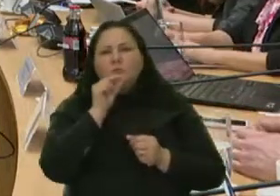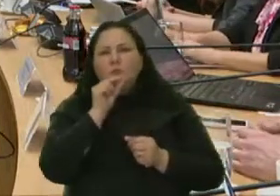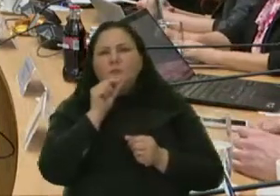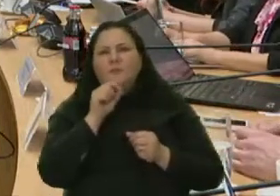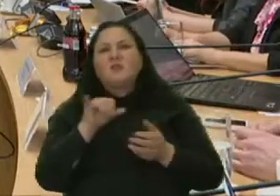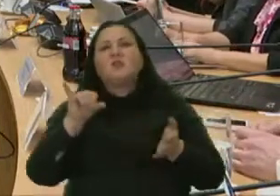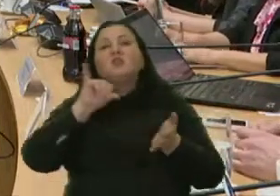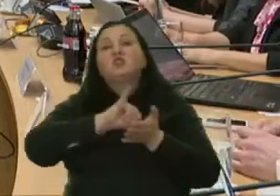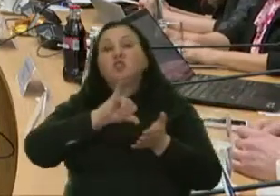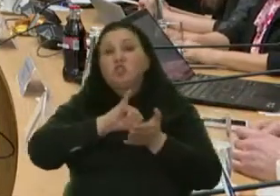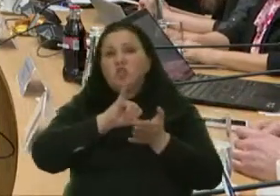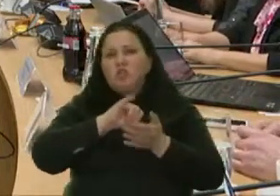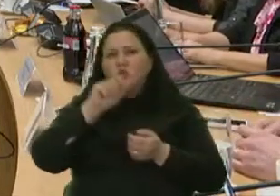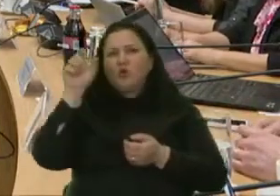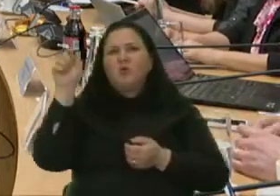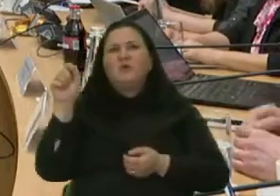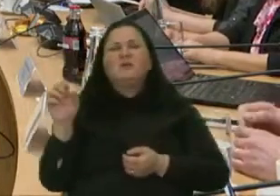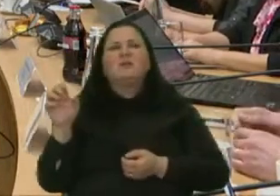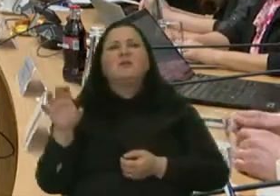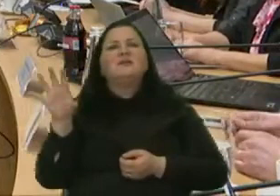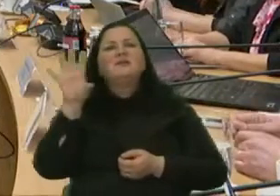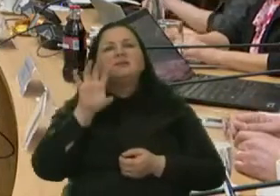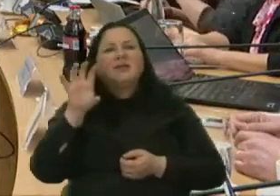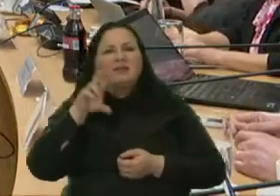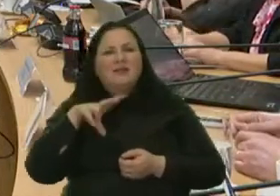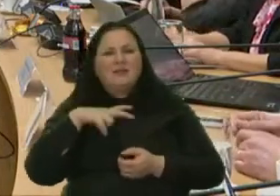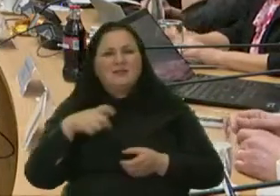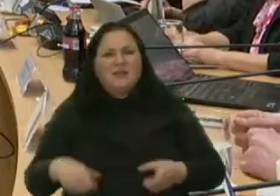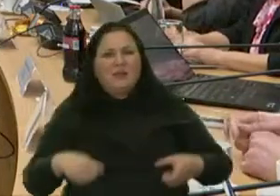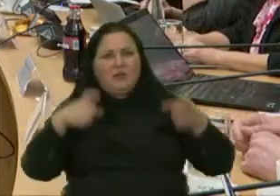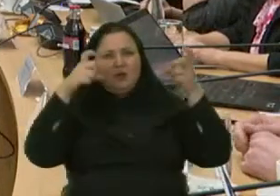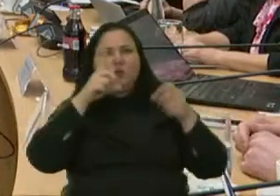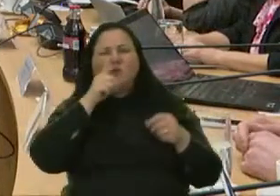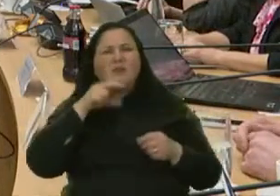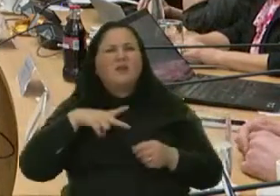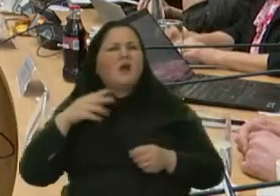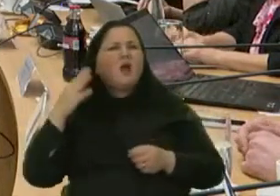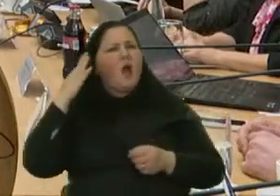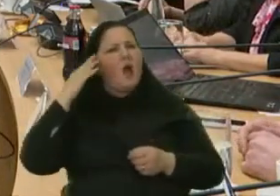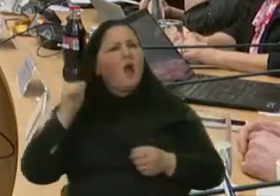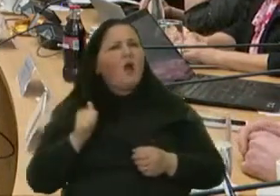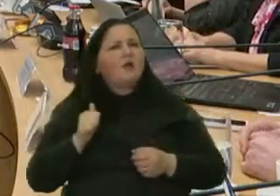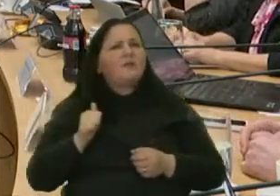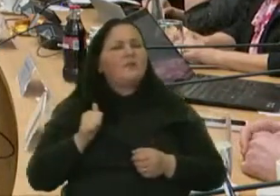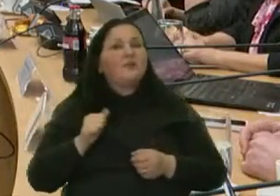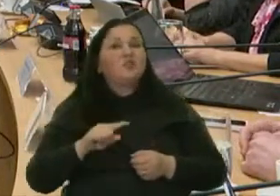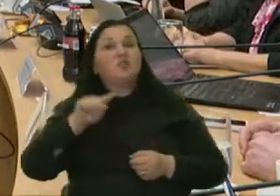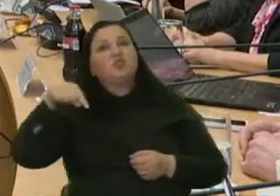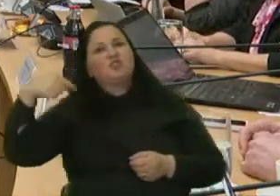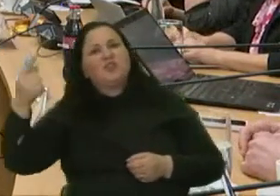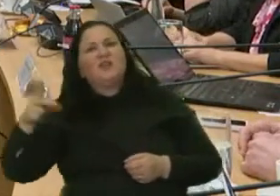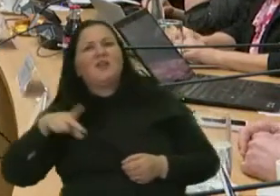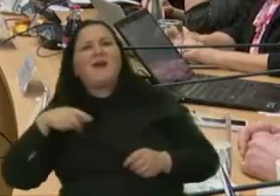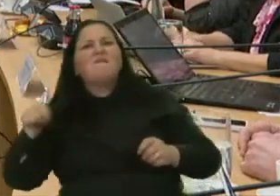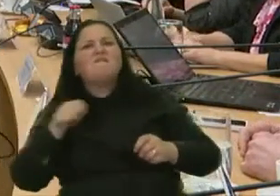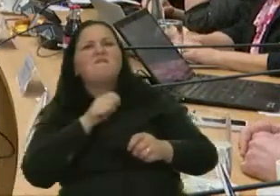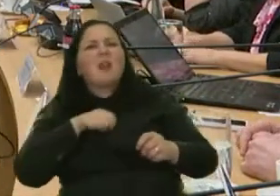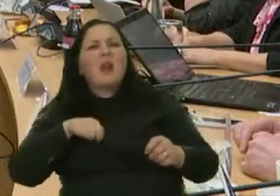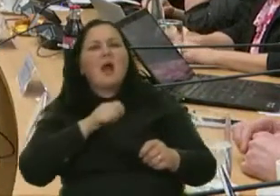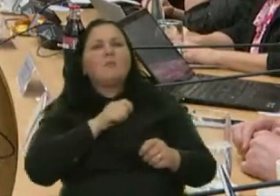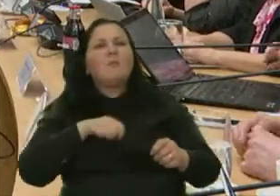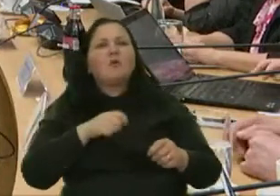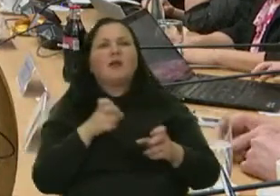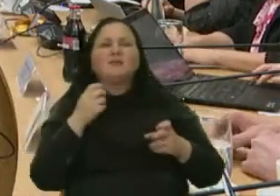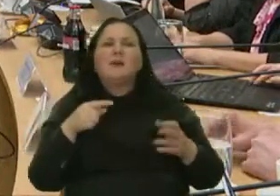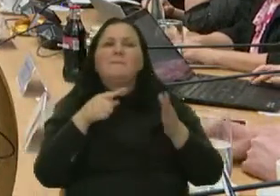centrul Transilvania este vorba de clădirea aceeea Unde a fost garnizoana care este deja în lucru iar celălalt era Filarmonica ca să împărțim puțin